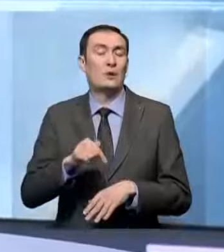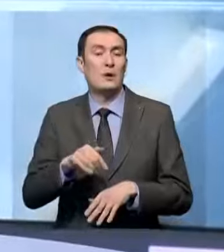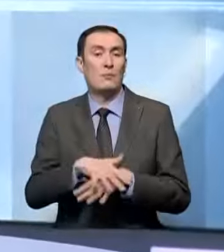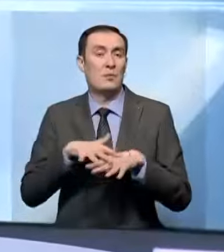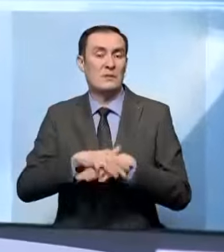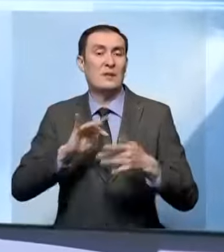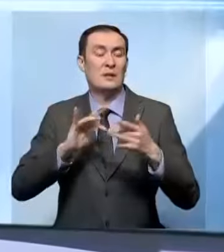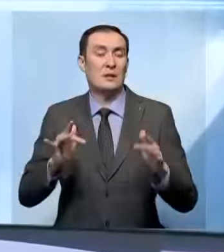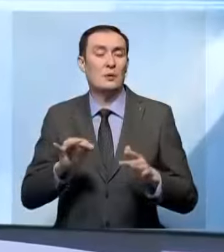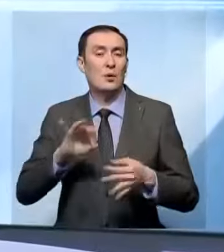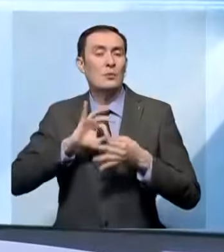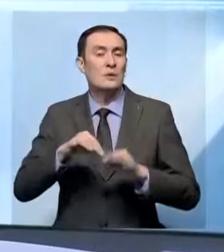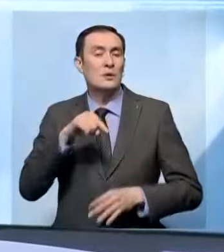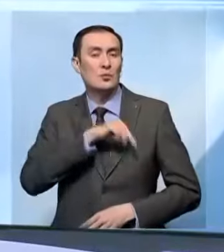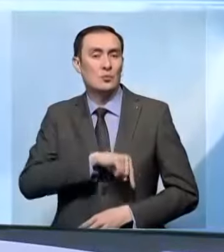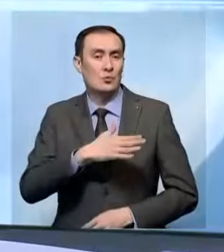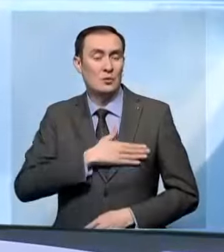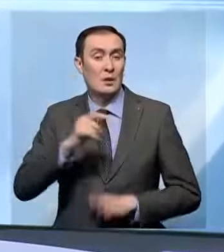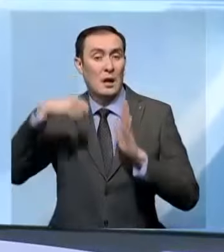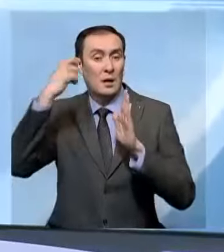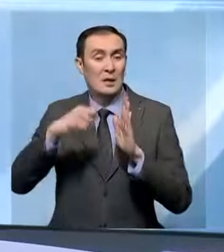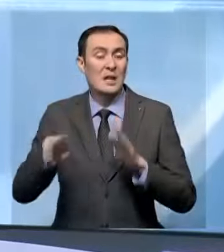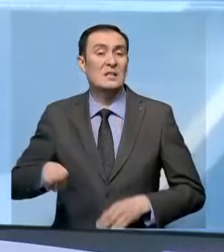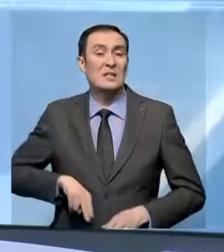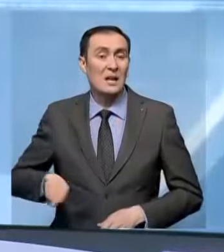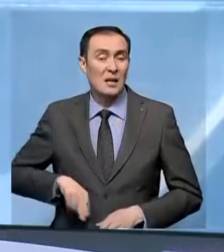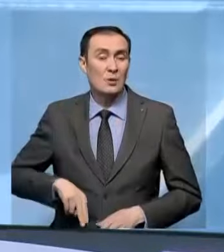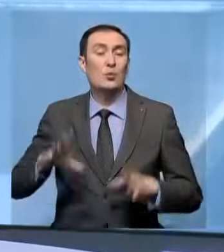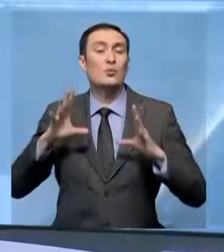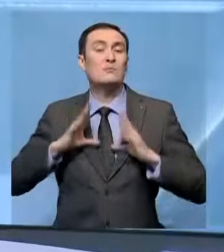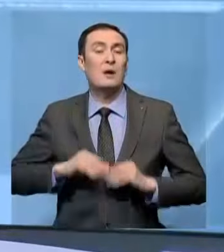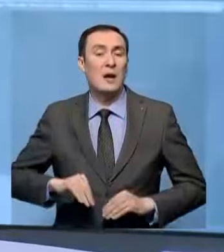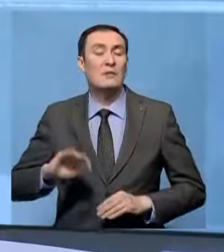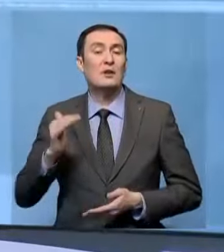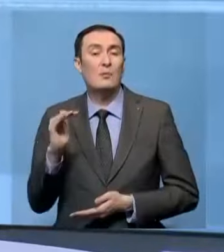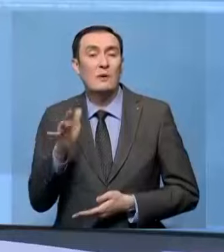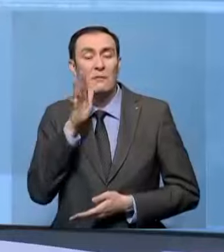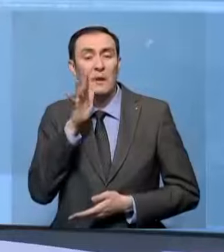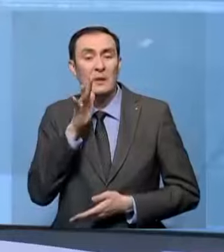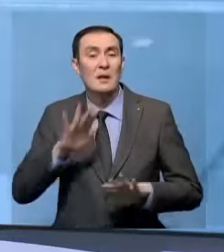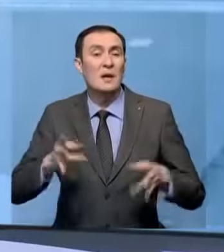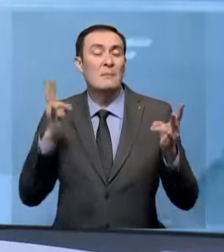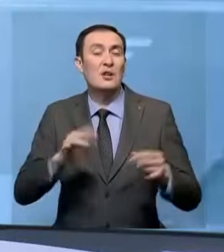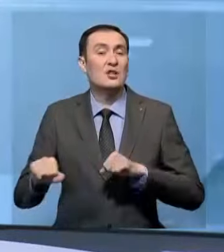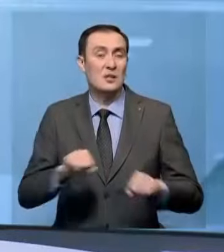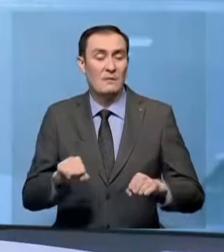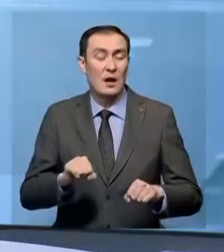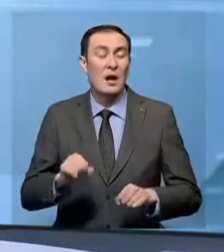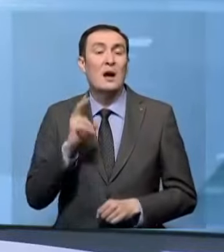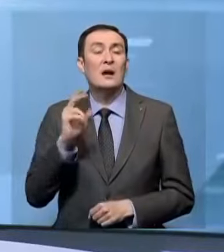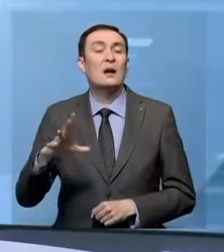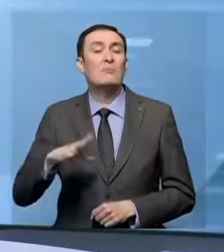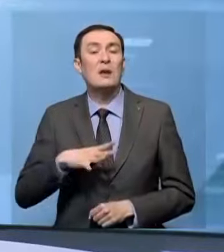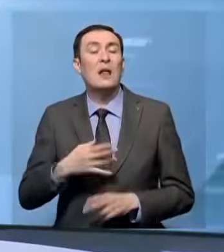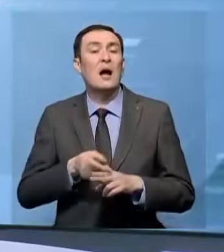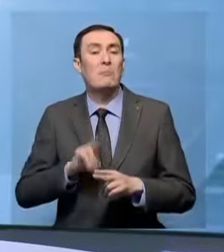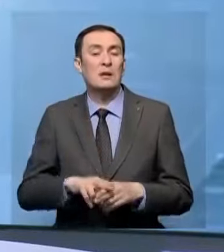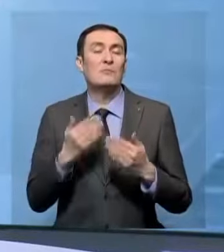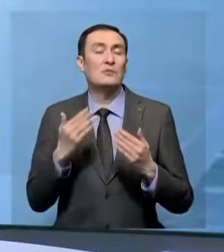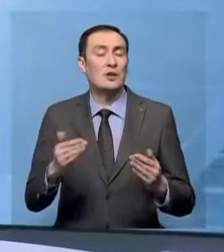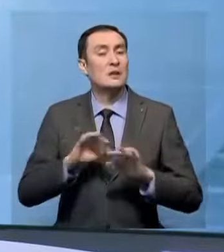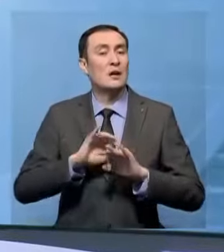пользователей Казнета до глубины души. На кадрах директор успокаивает ученика в момент происшествия. О том, как все было,